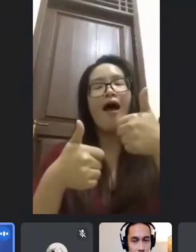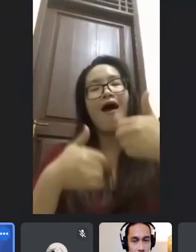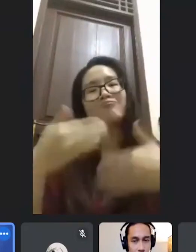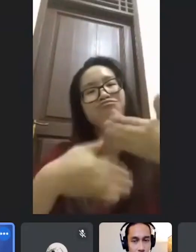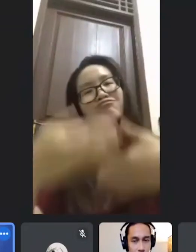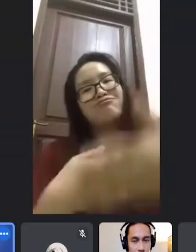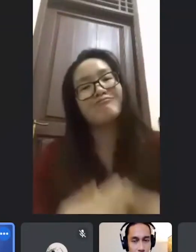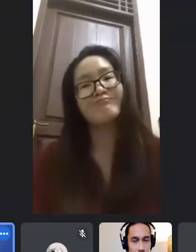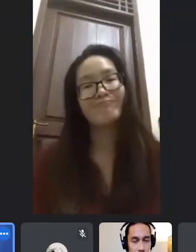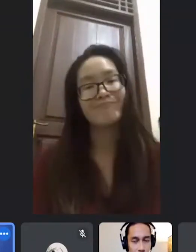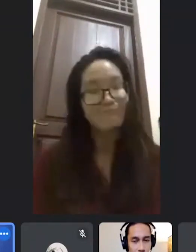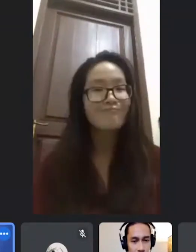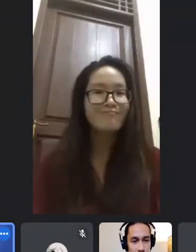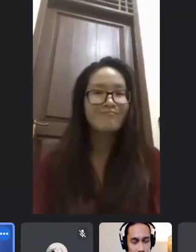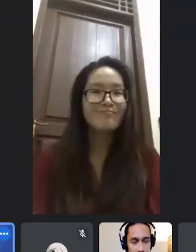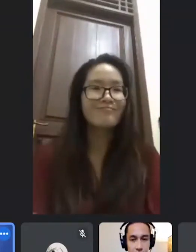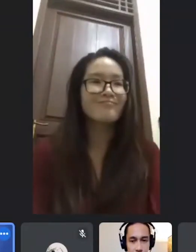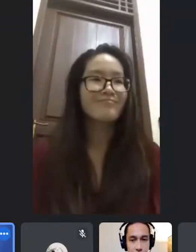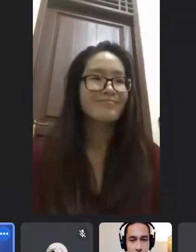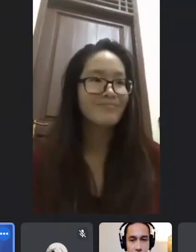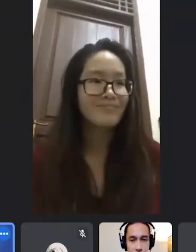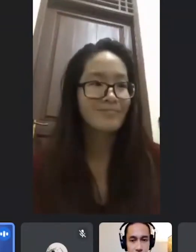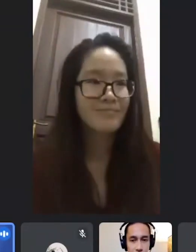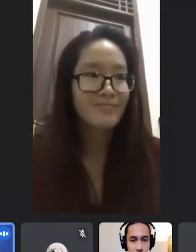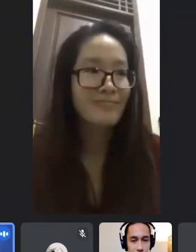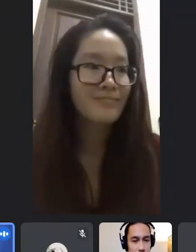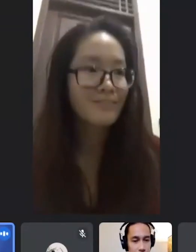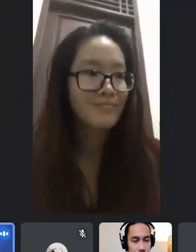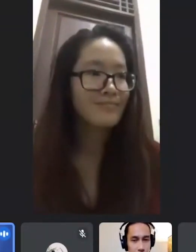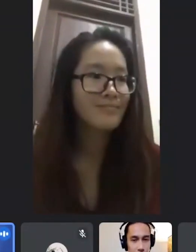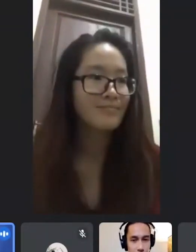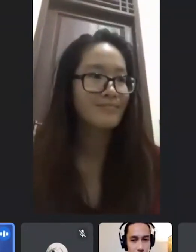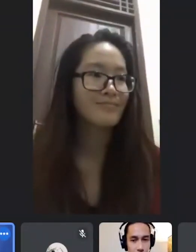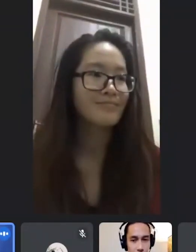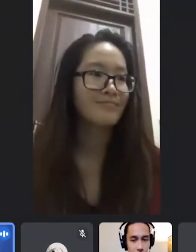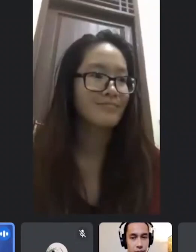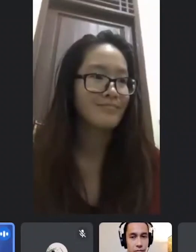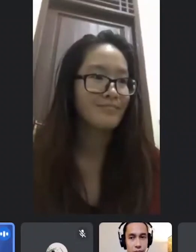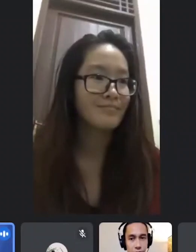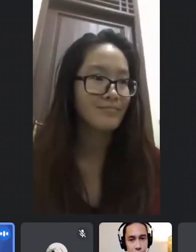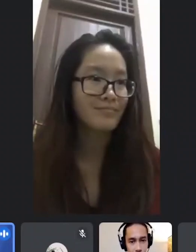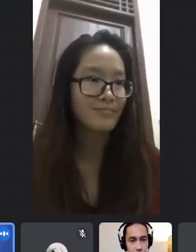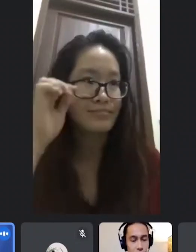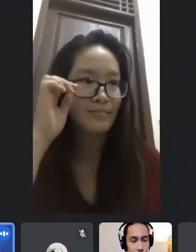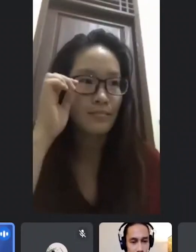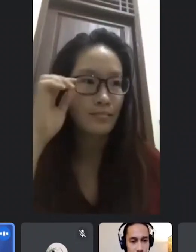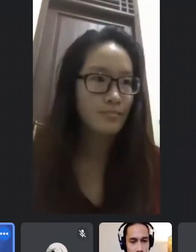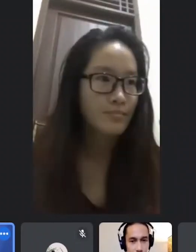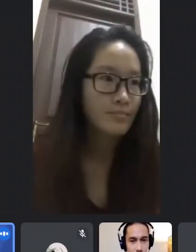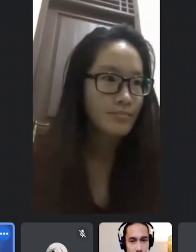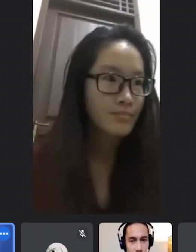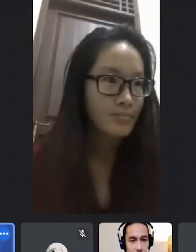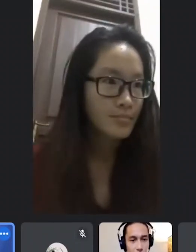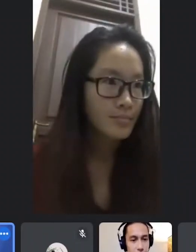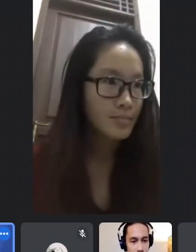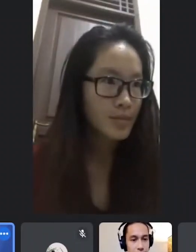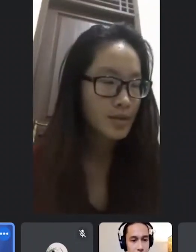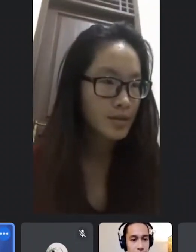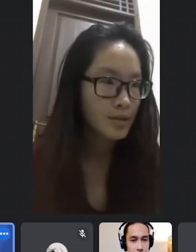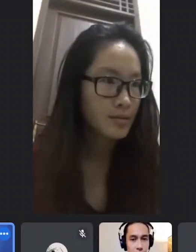saja seperti itu jadi e balik lagi kaitan bunyi saya tidak mendengar seperti